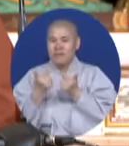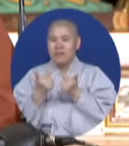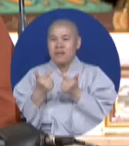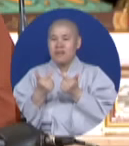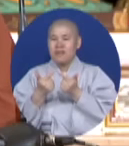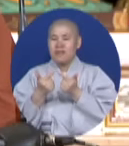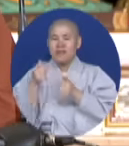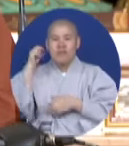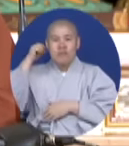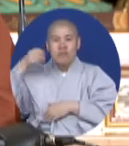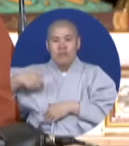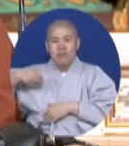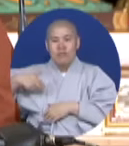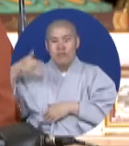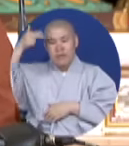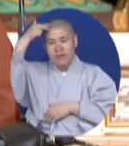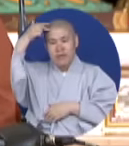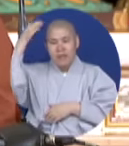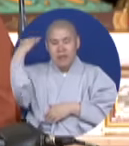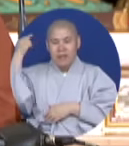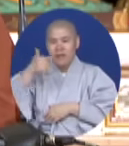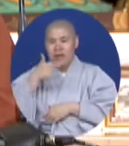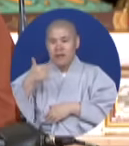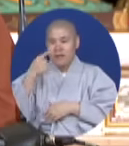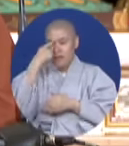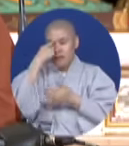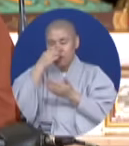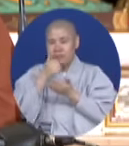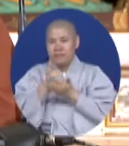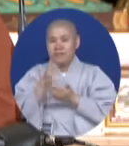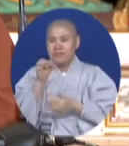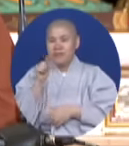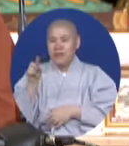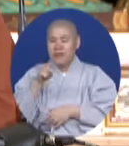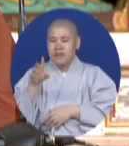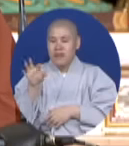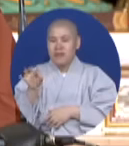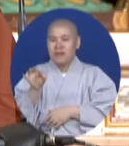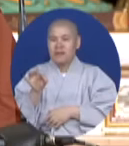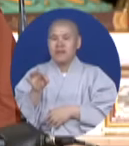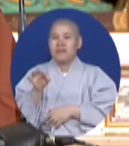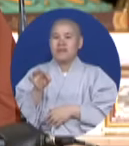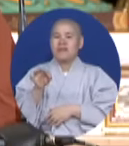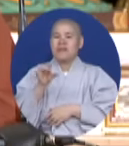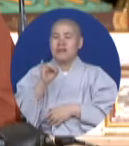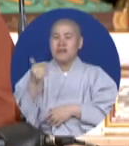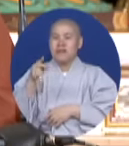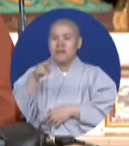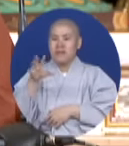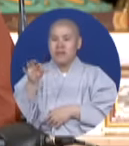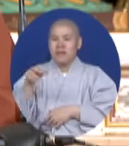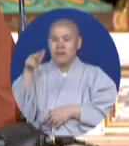그런데 중국의 옛날 큰 스님들은 아상인상, 중생상, 수자상이